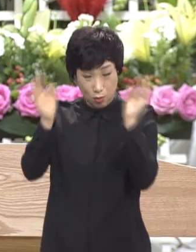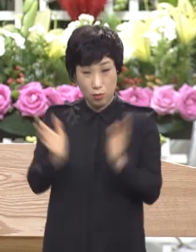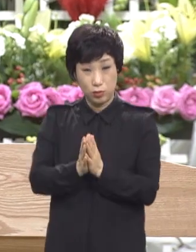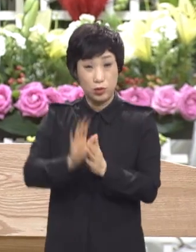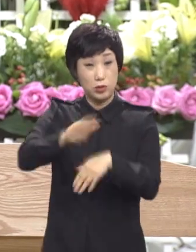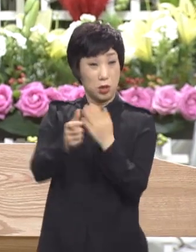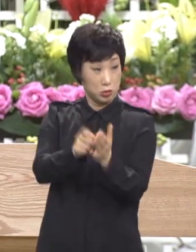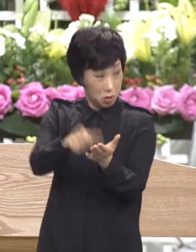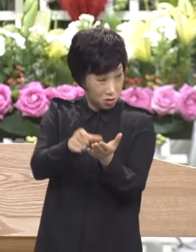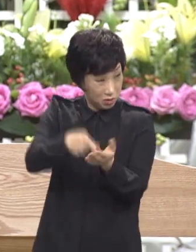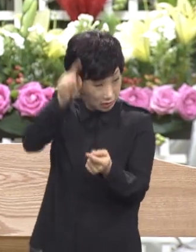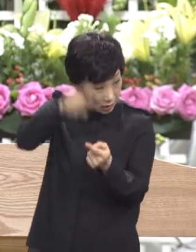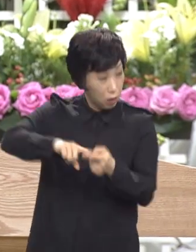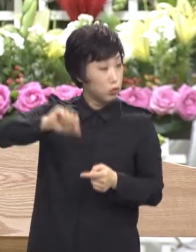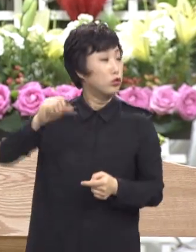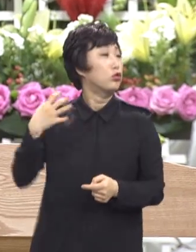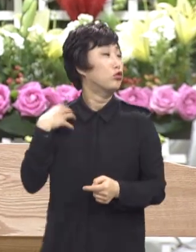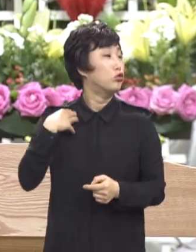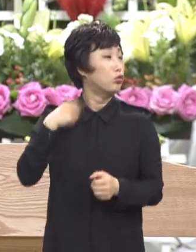성경을 응하게 하려고.